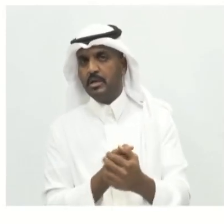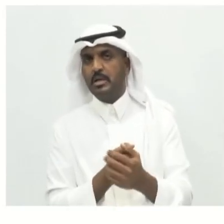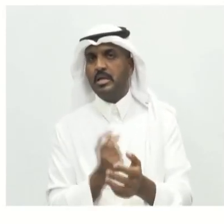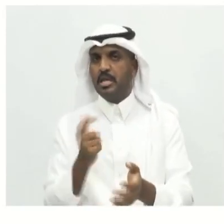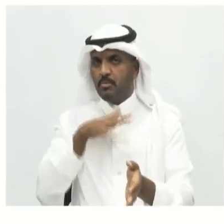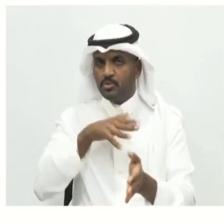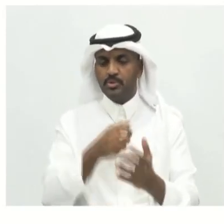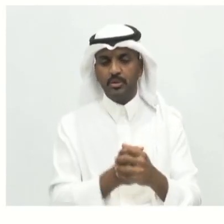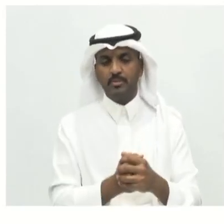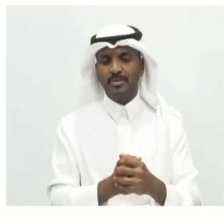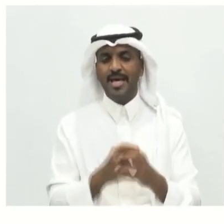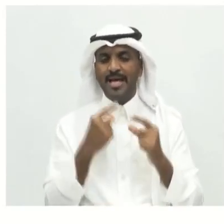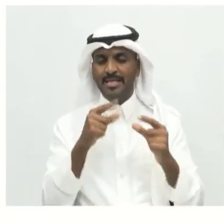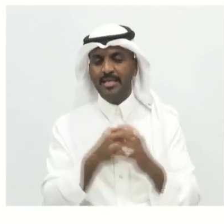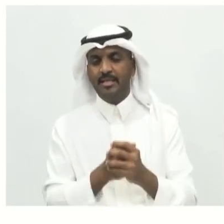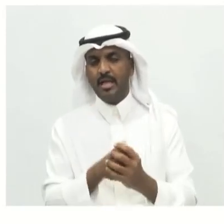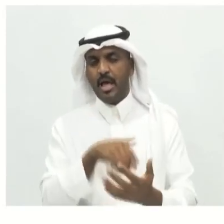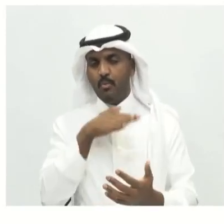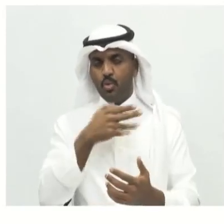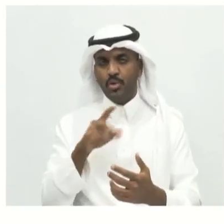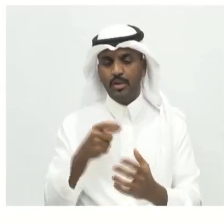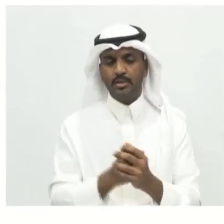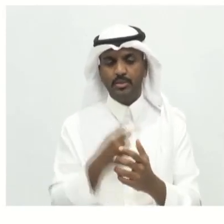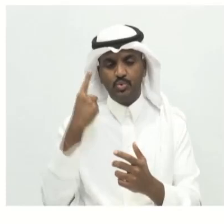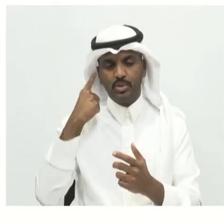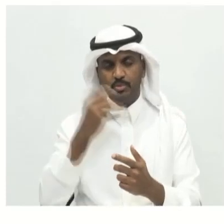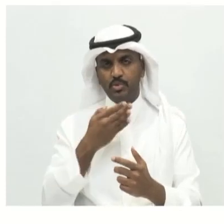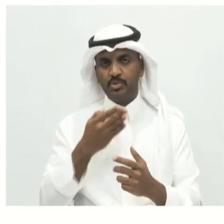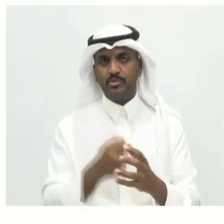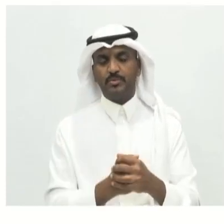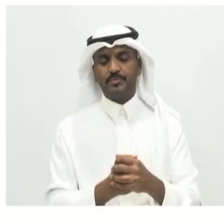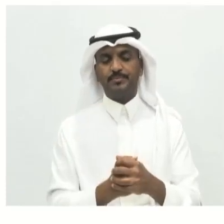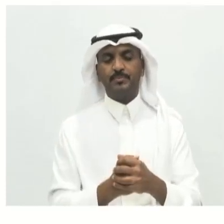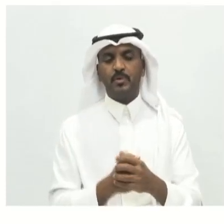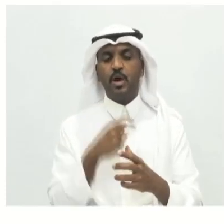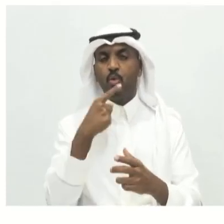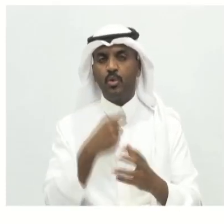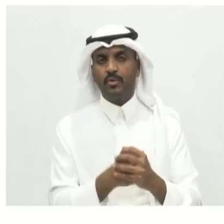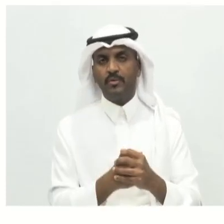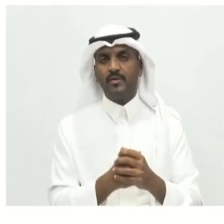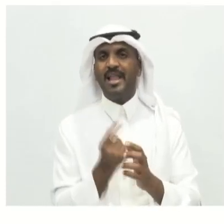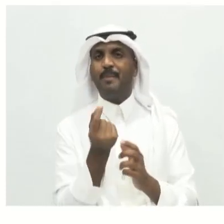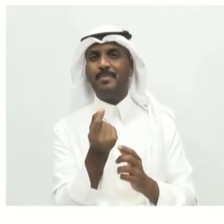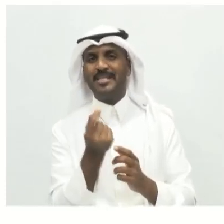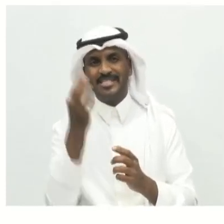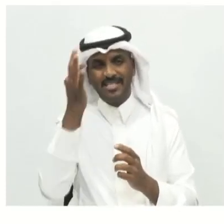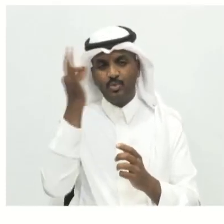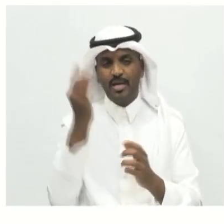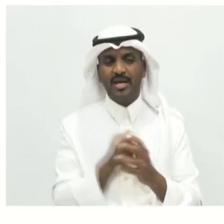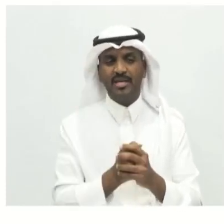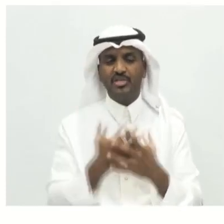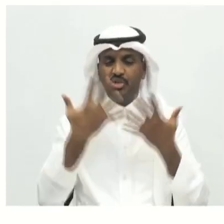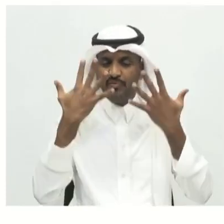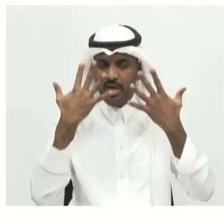حديث ابي هريره رضي الله عنه انه سمع رسول الله صلى الله عليه وسلم يقول في الحبه السوداء